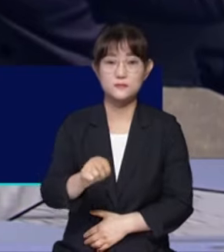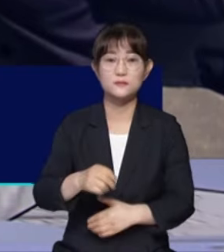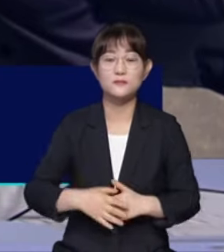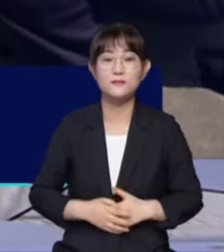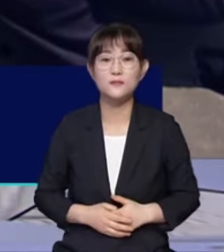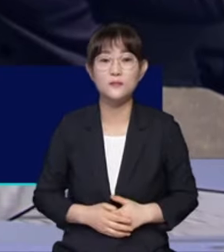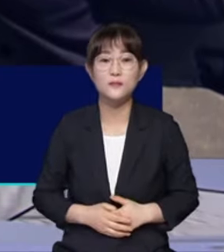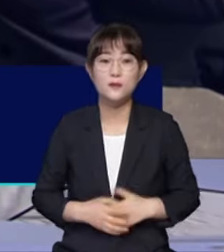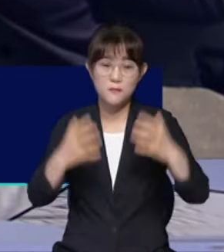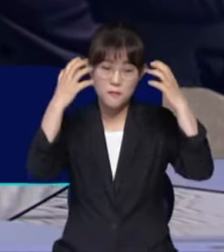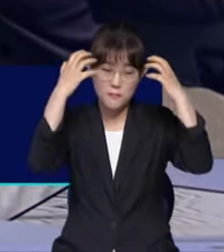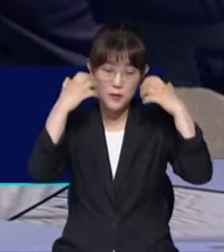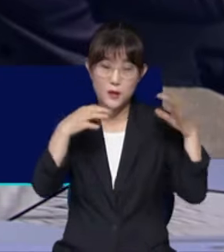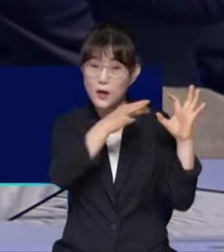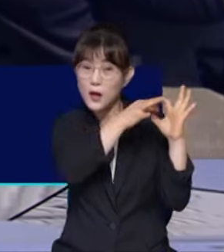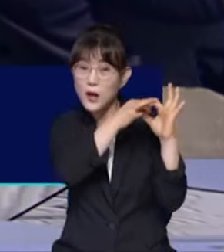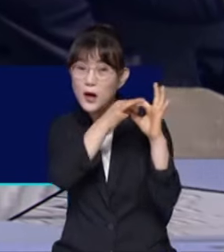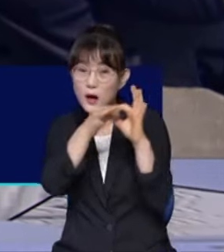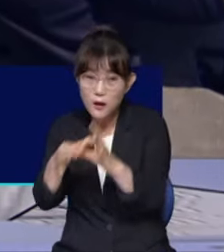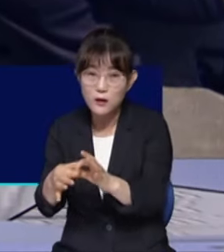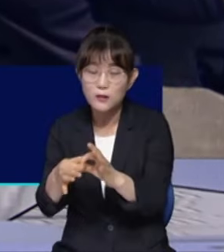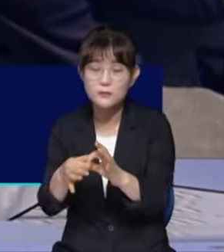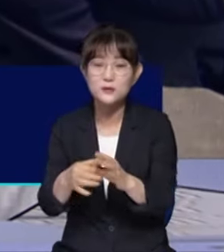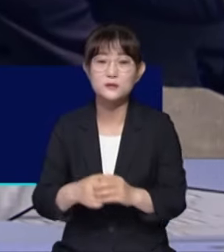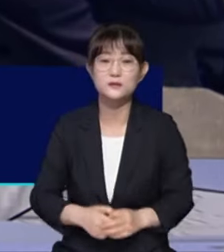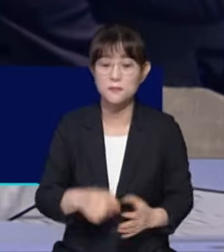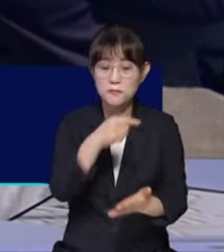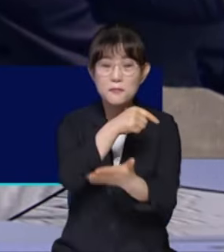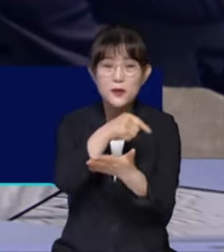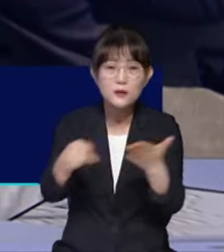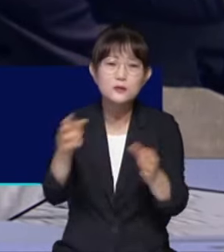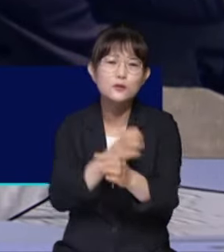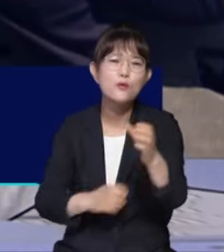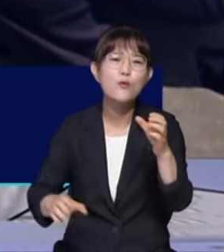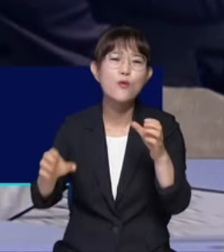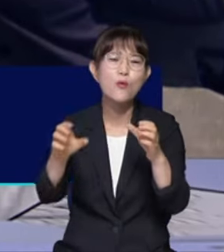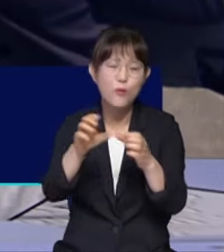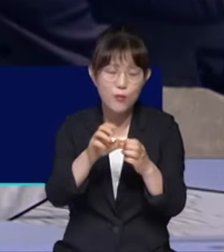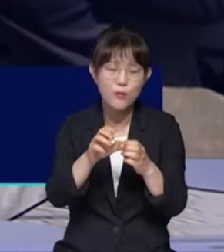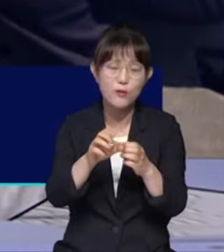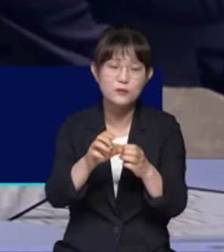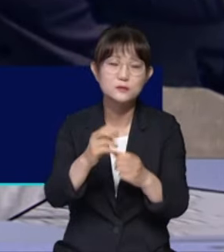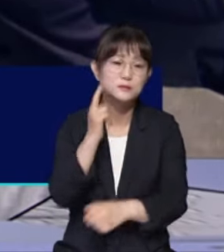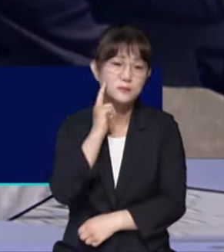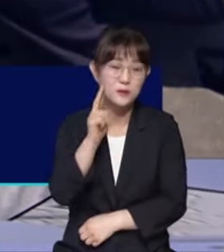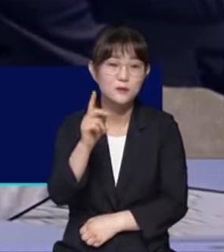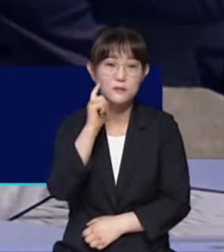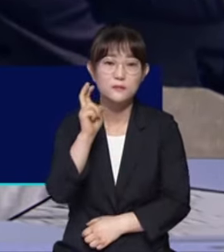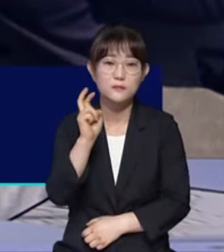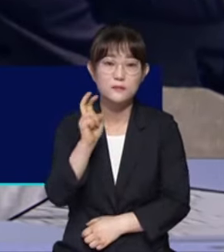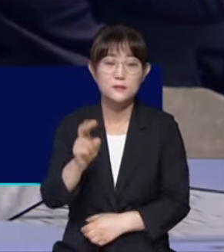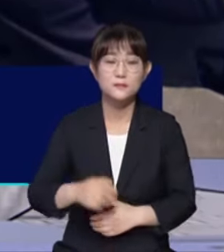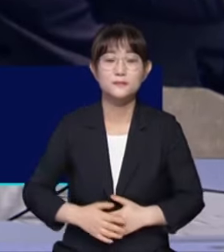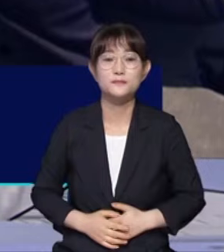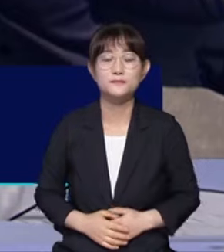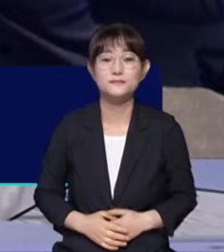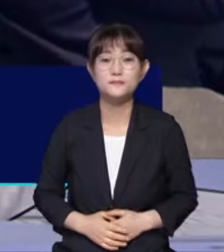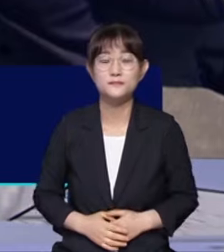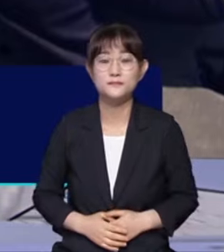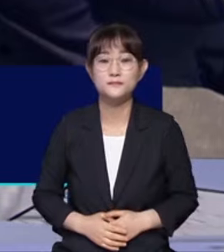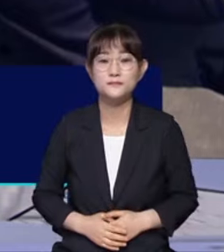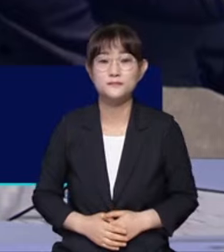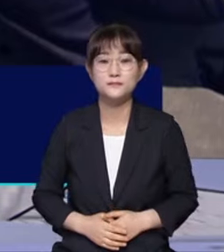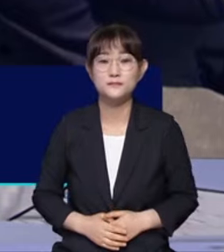발생했는데요. 폭염이 수그러들 기미를 보이지 않으면서 피해는 더 확산될 것으로 우려되고 있습니다. 강동일 기자의